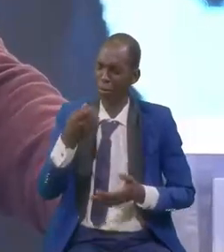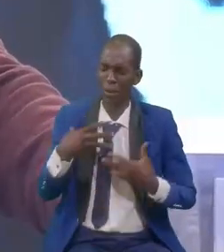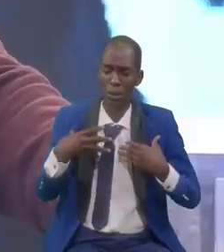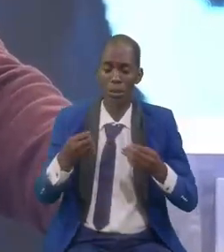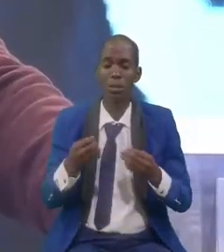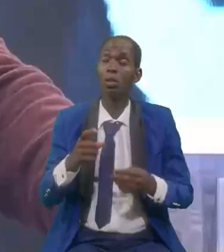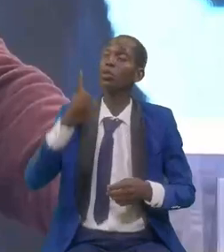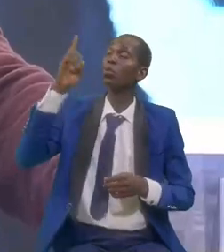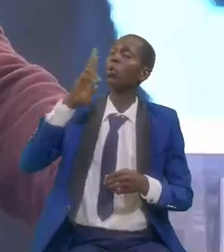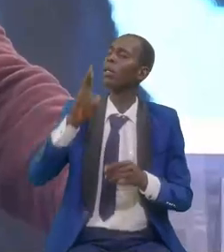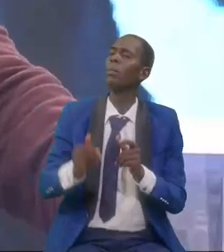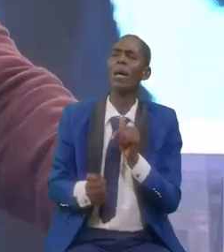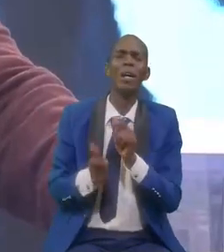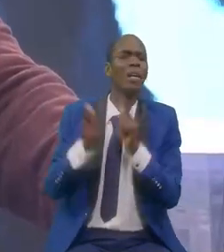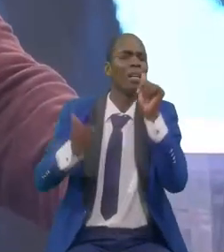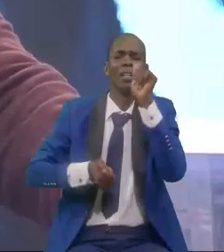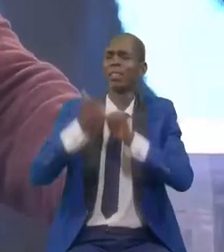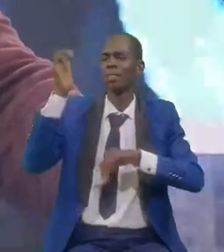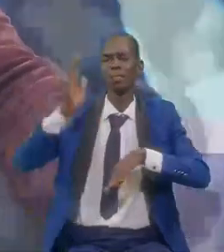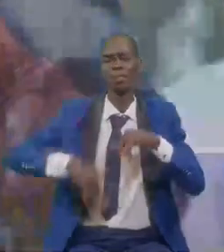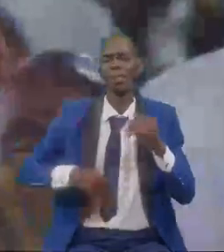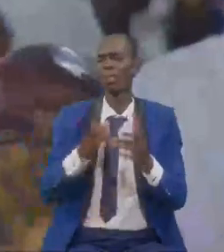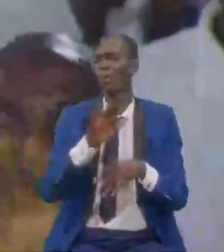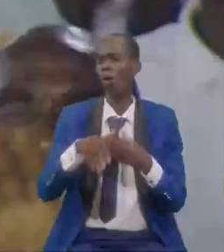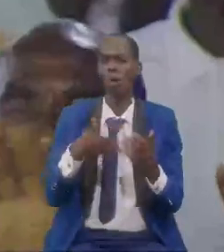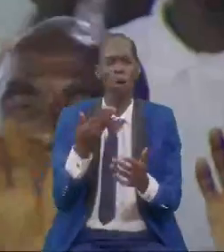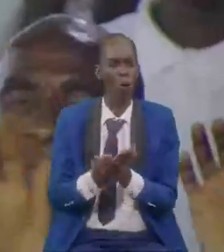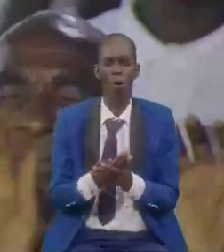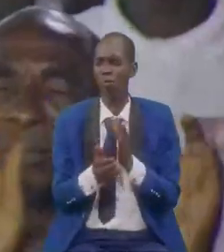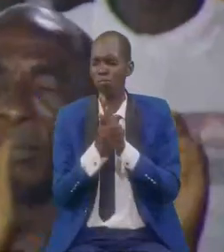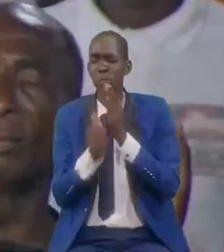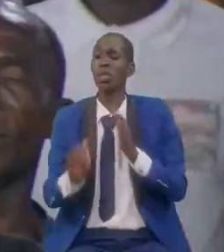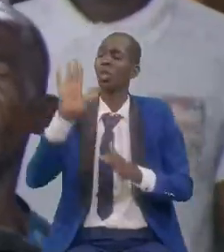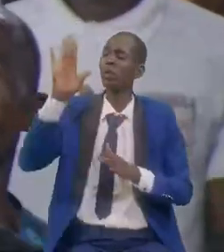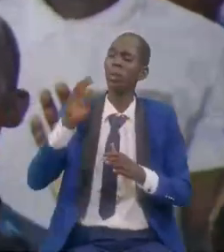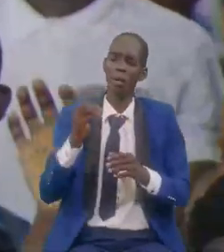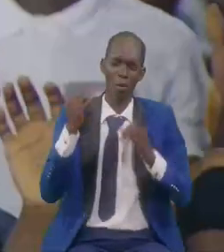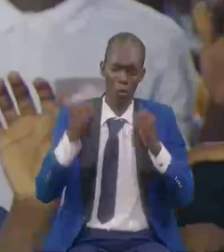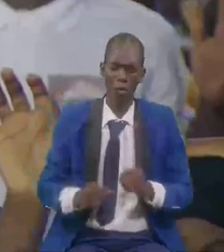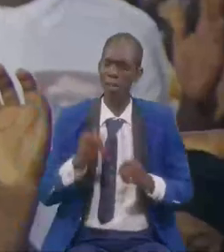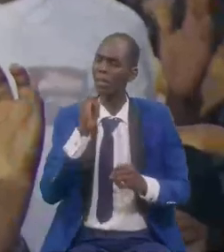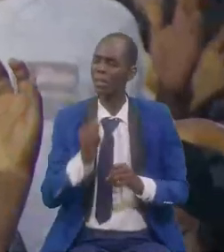Tu es plus grand que tous les experts. Ta puissance est plus grande